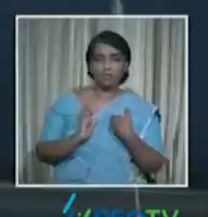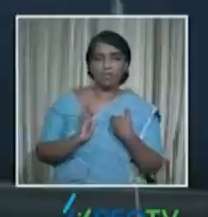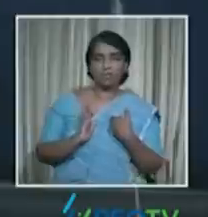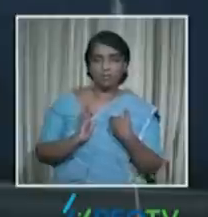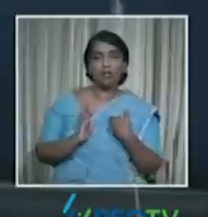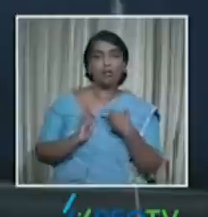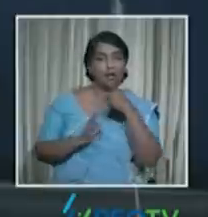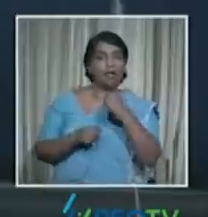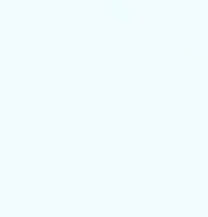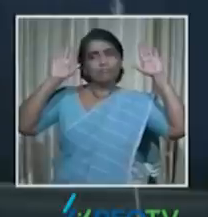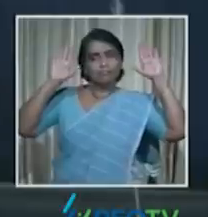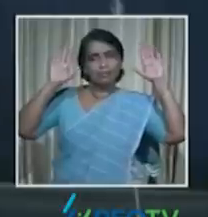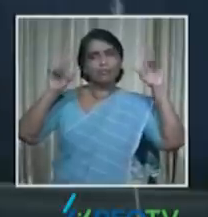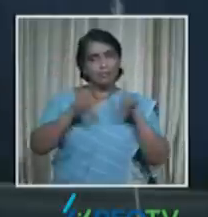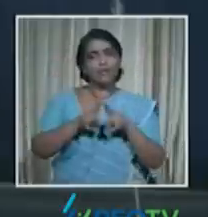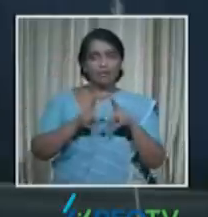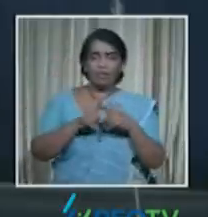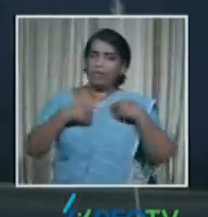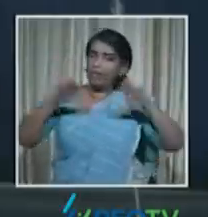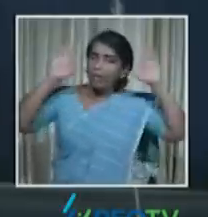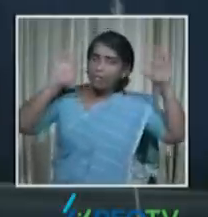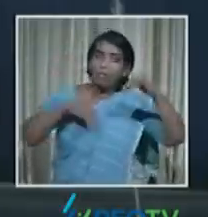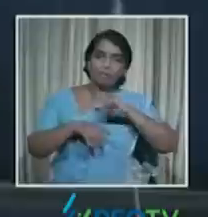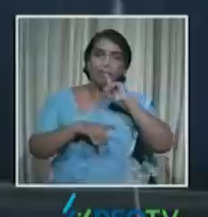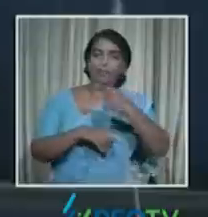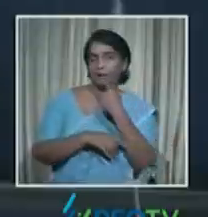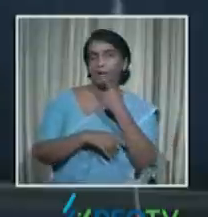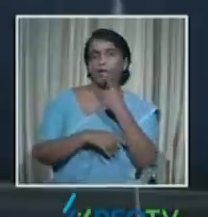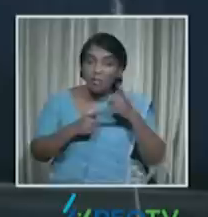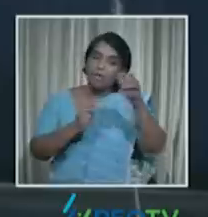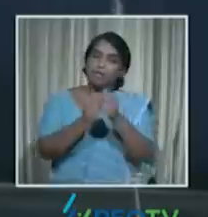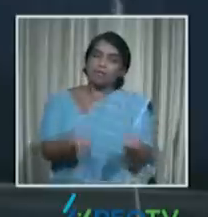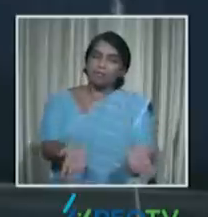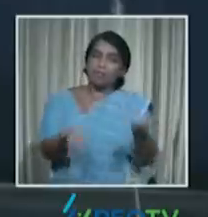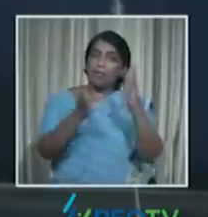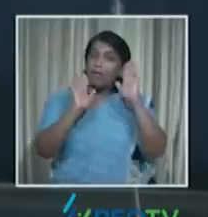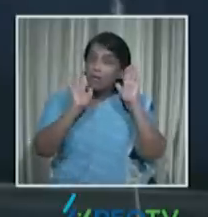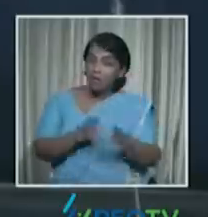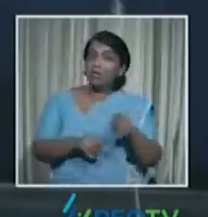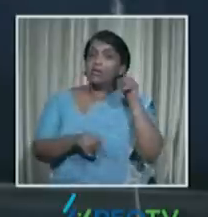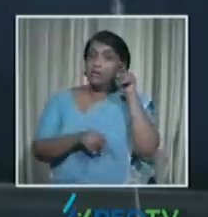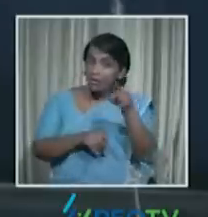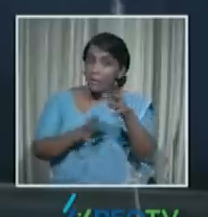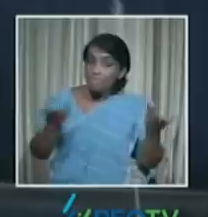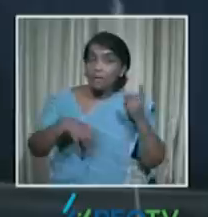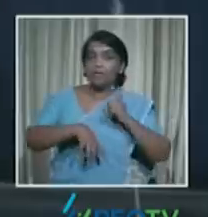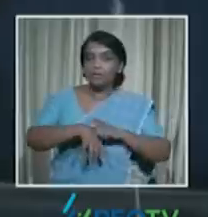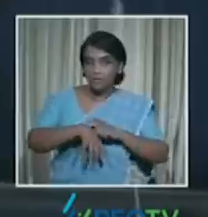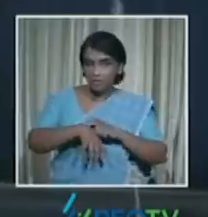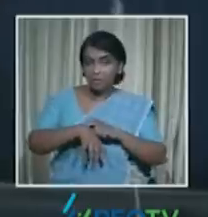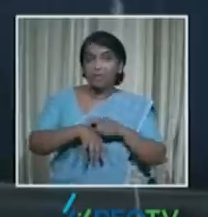ඔහුට මේ ආර්ථිකය හදන්න පුළුවන් අපි අද්දක උස්සලා ඒ නායකයාට කියන්නම් ඔව් ආණ්ඩුව අරගන්න හැබැයි හැබැයි තමුන්නාසටත් බැරි වෙච්ච වෙලාවට